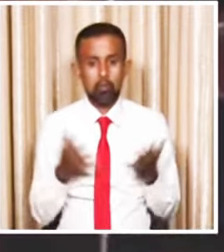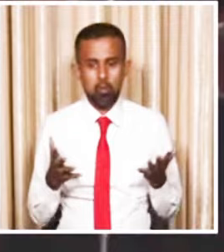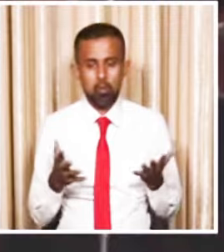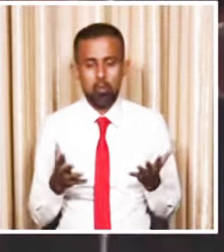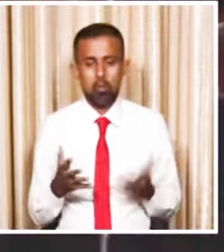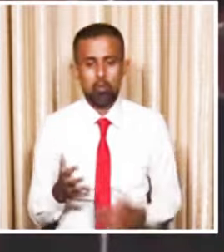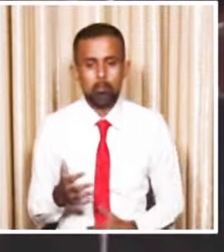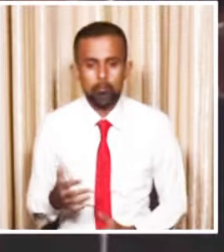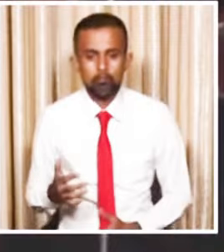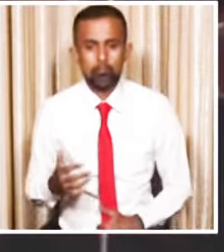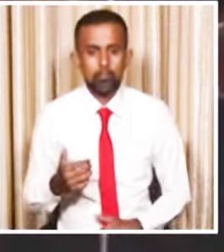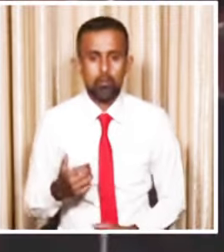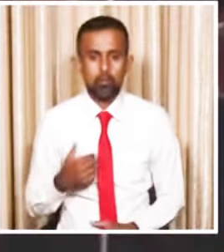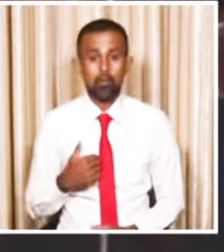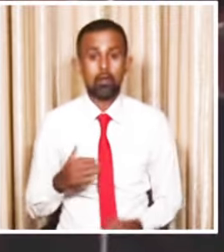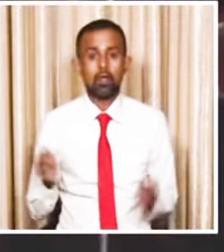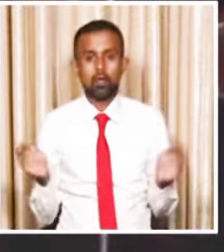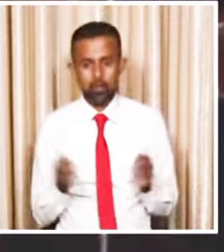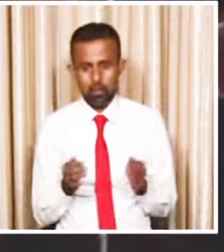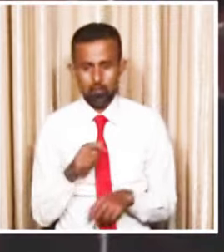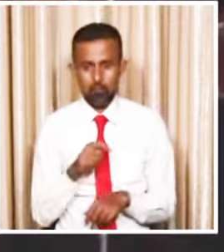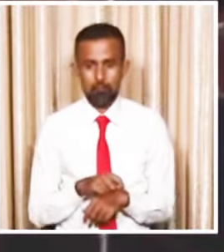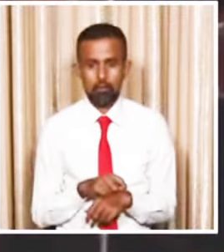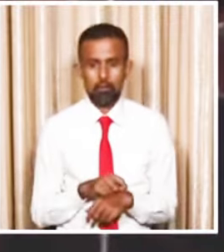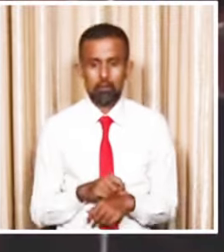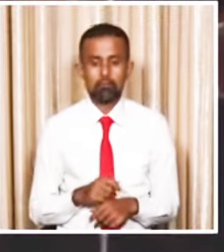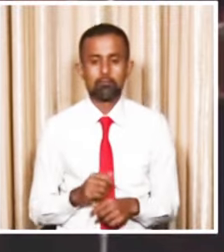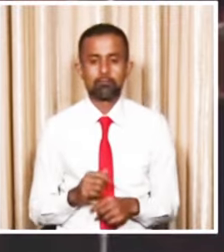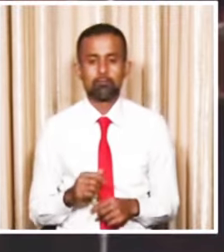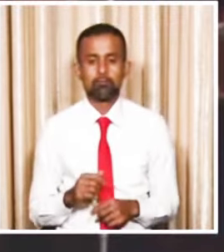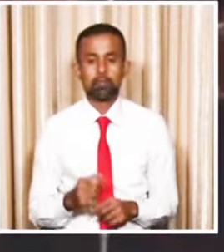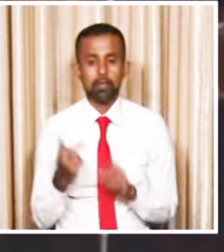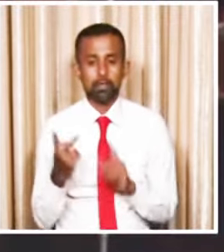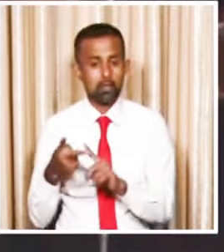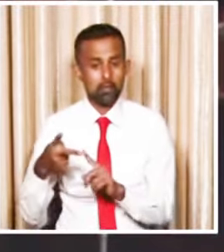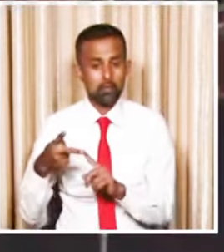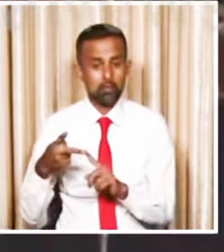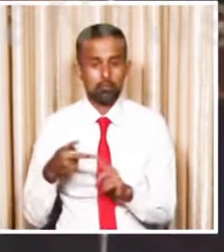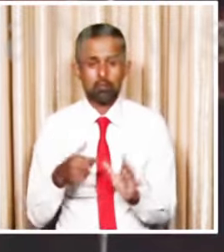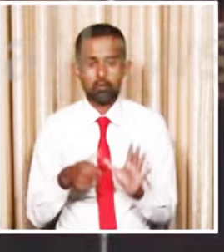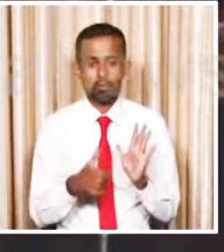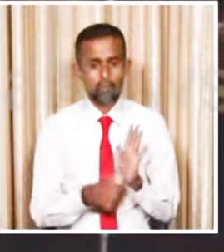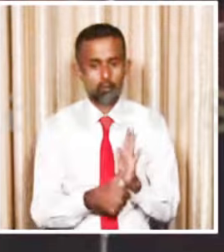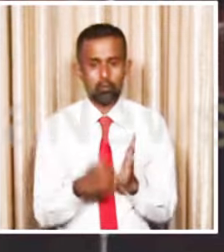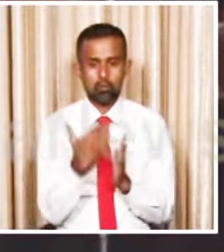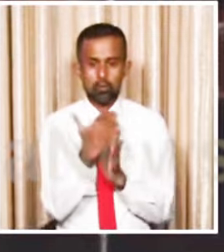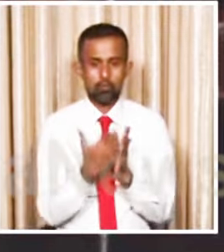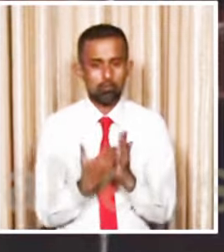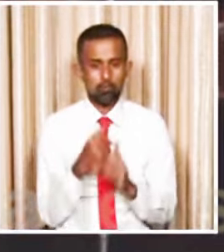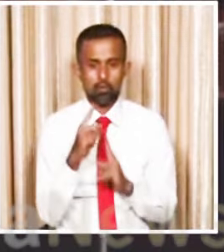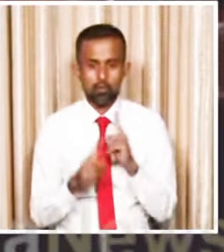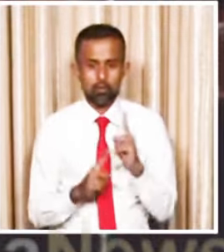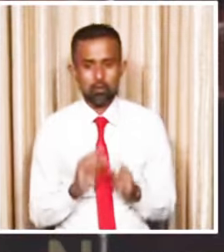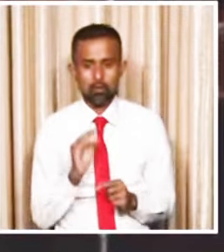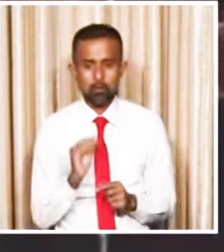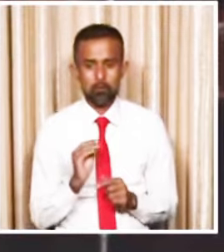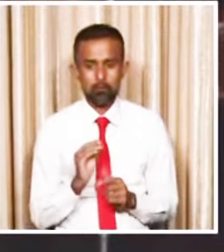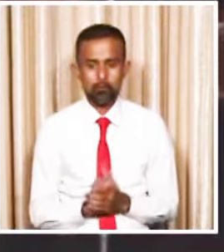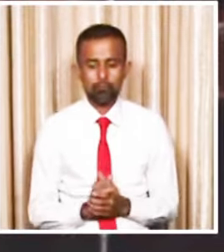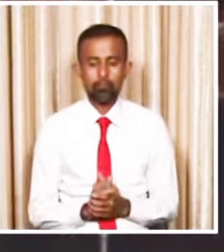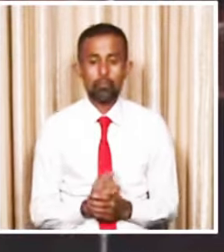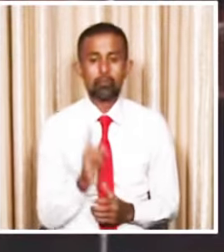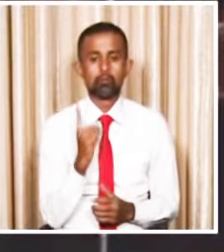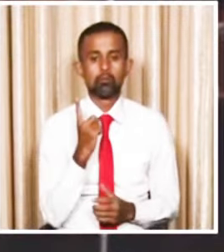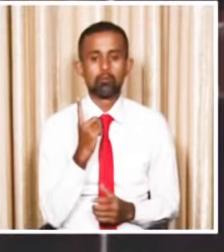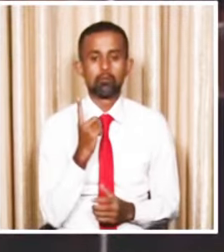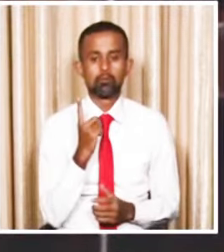ఇన్సమమ మగే కెటి కాలే భావితా కరలా మే దెవని పనత గెన పమన కరుణ కీపక్ కథా కరణ బలాపురుత్తు వేనం పలవినిమ